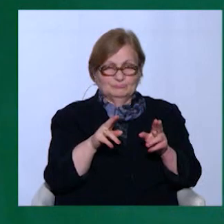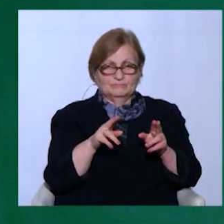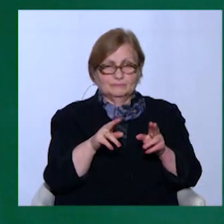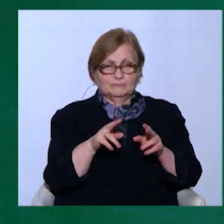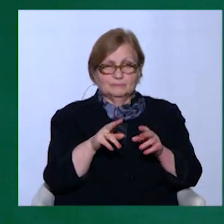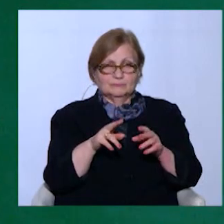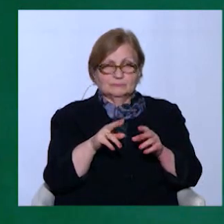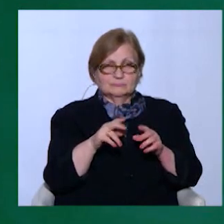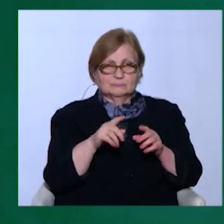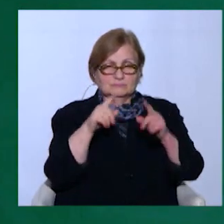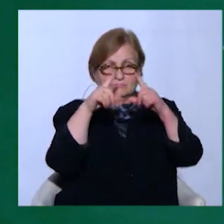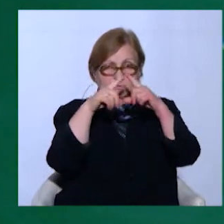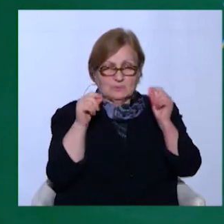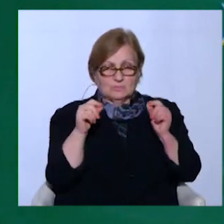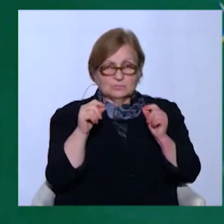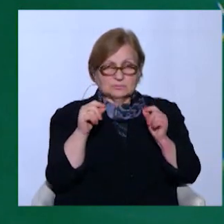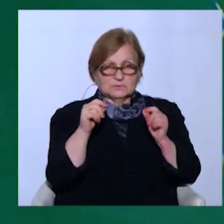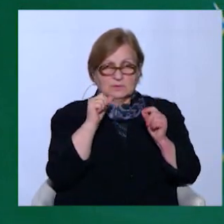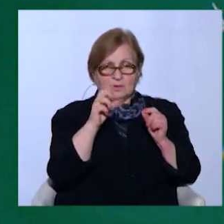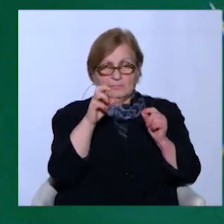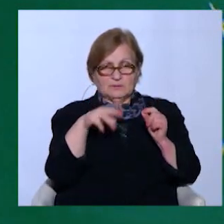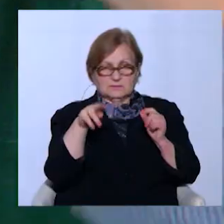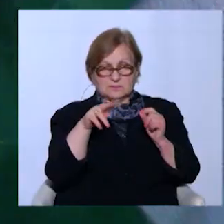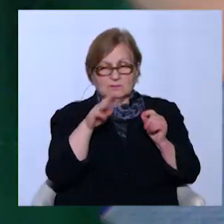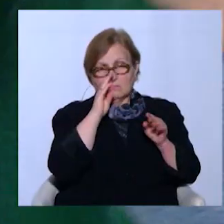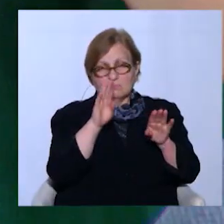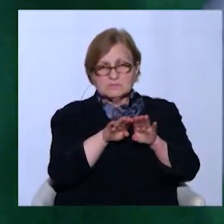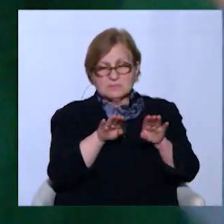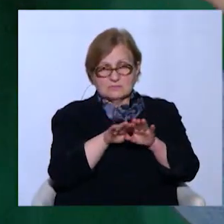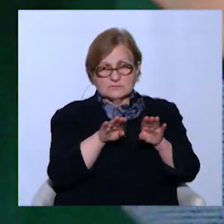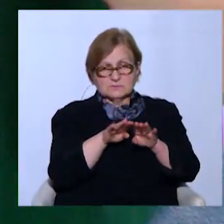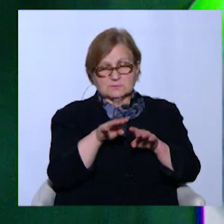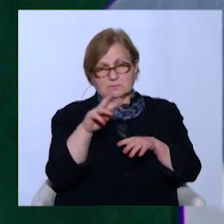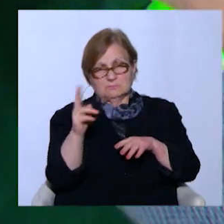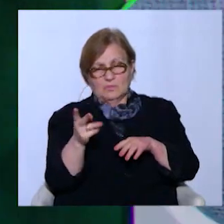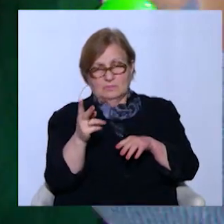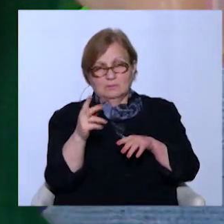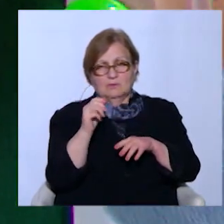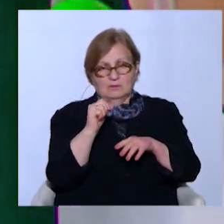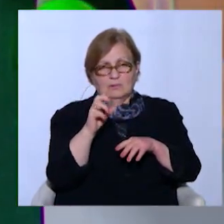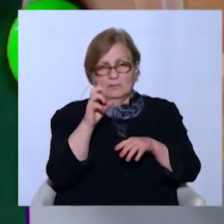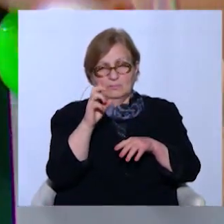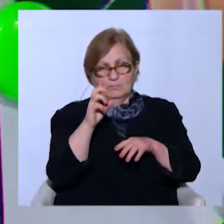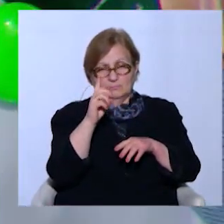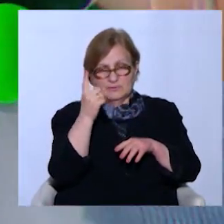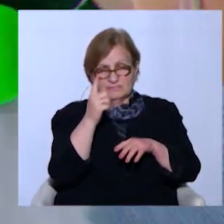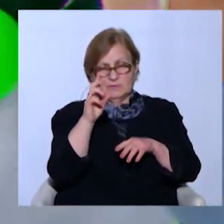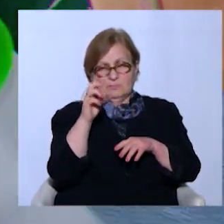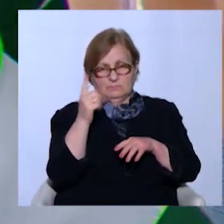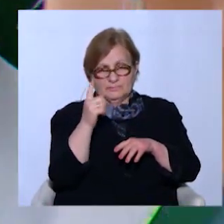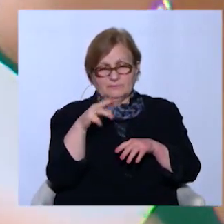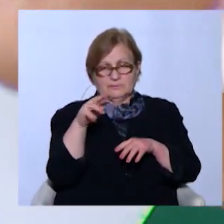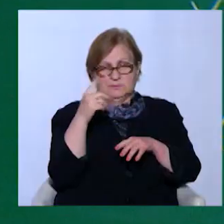გამოდის რომ სამკუთხედი A, B, D, მსგავსია სამკუთხედი A პირველი, B პირველი და D